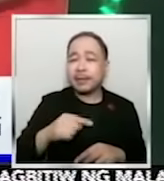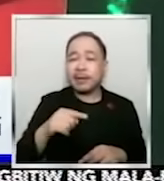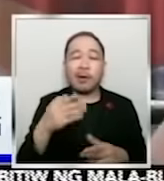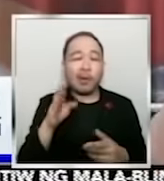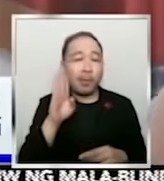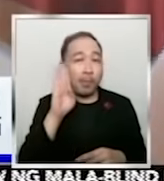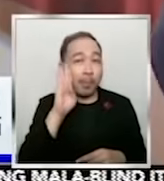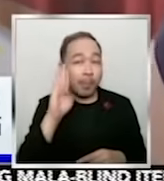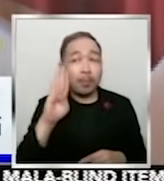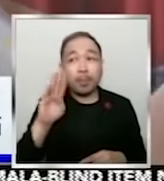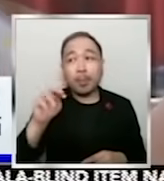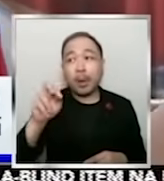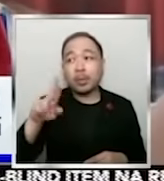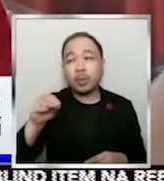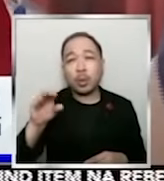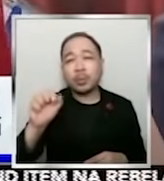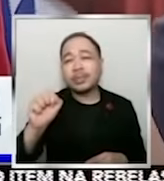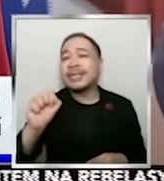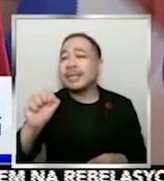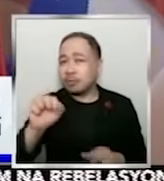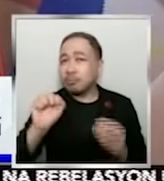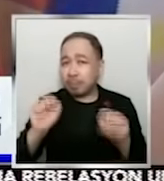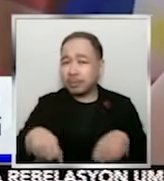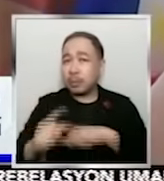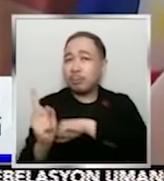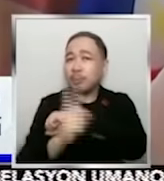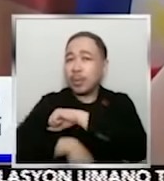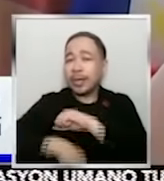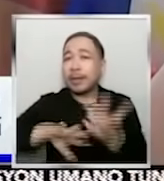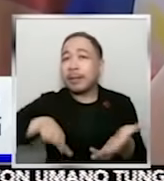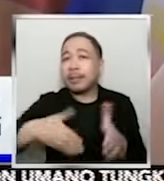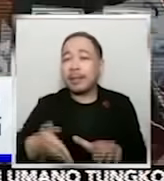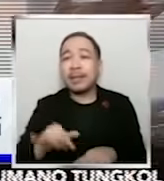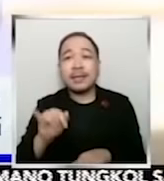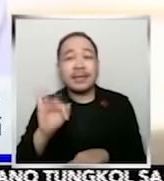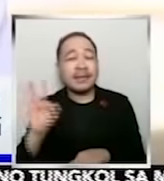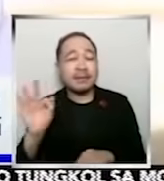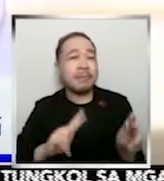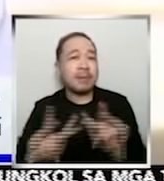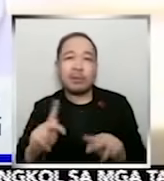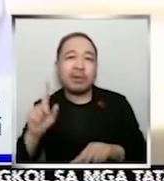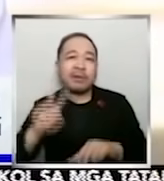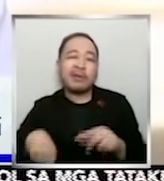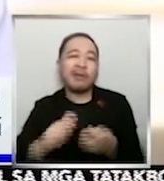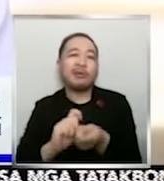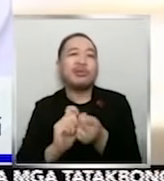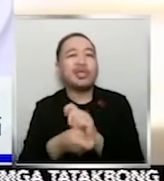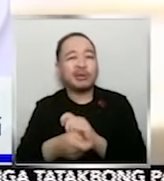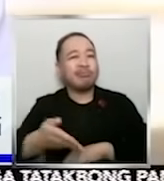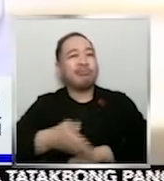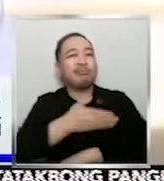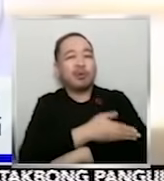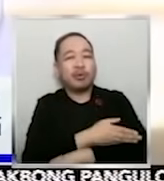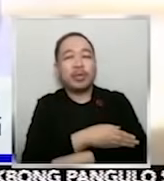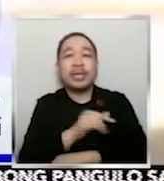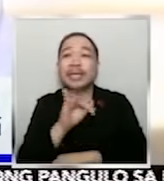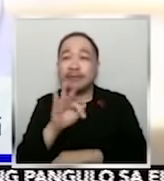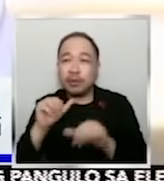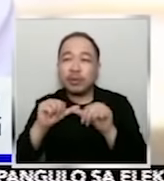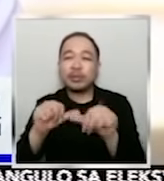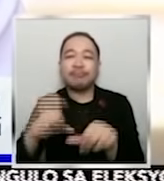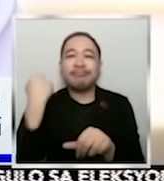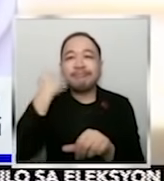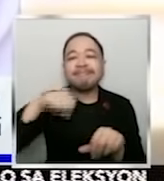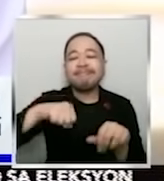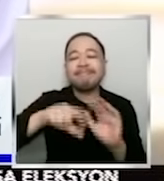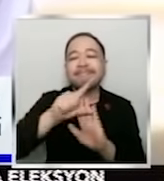mga individual na di marirehabilitate at patuloy ang paggawa ng krimen. Sabi ni Jokno, kung manalong Pangulo, si Marcos daw